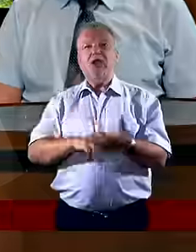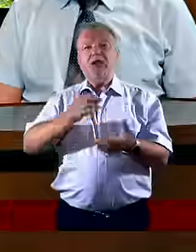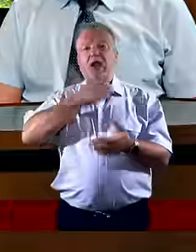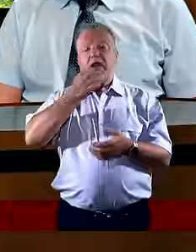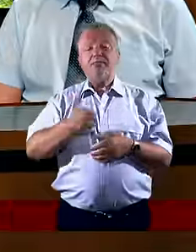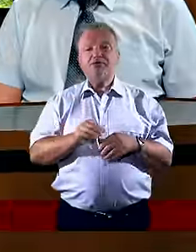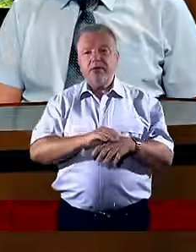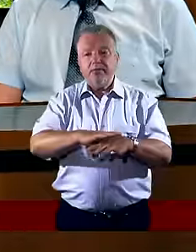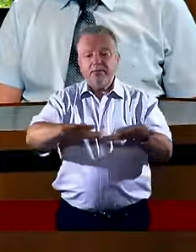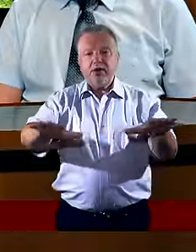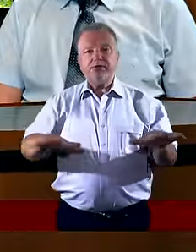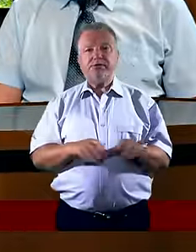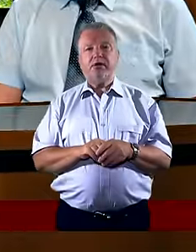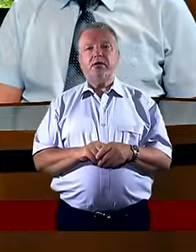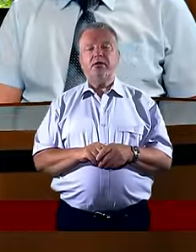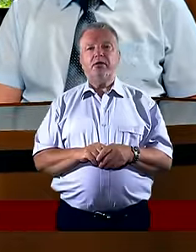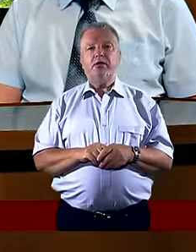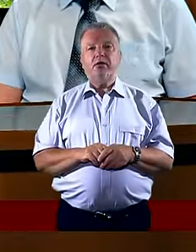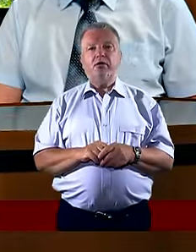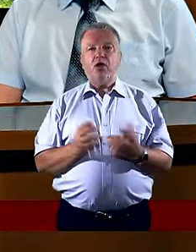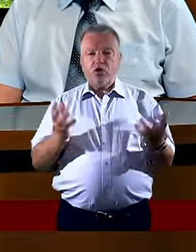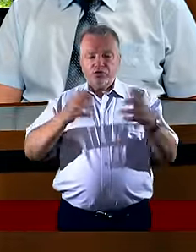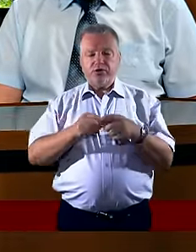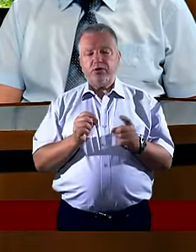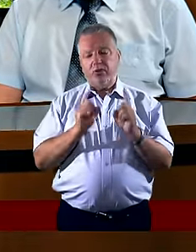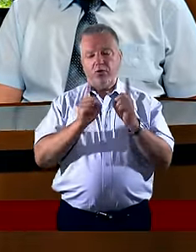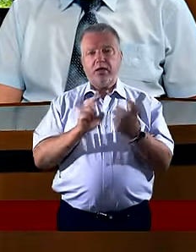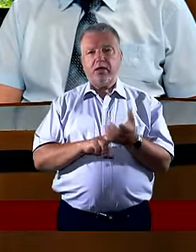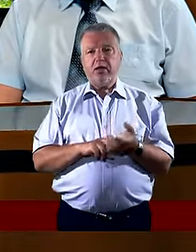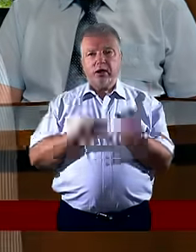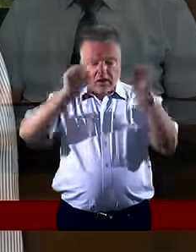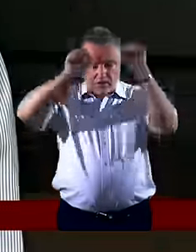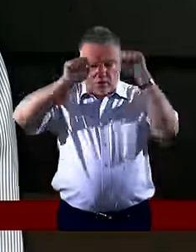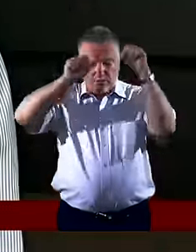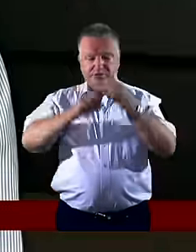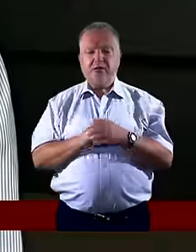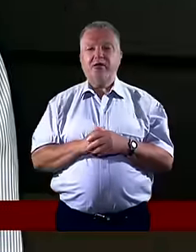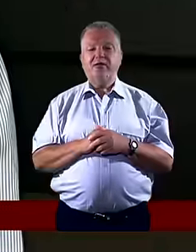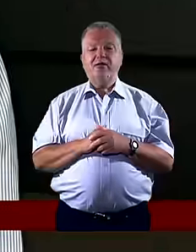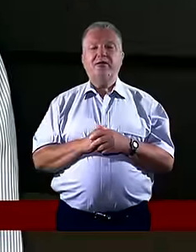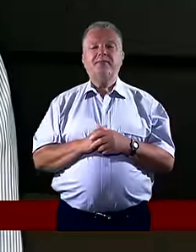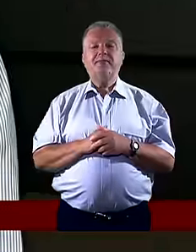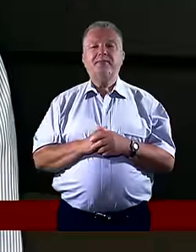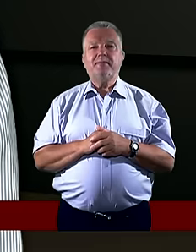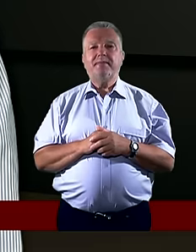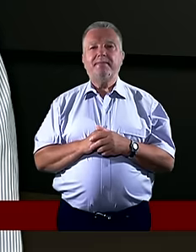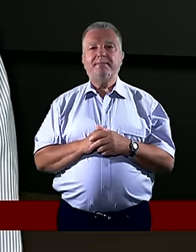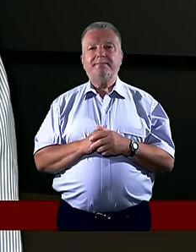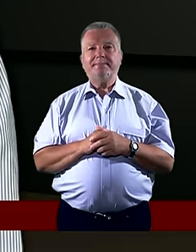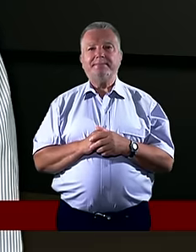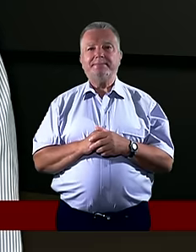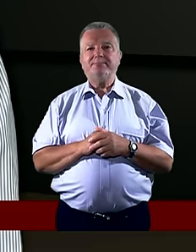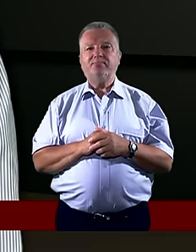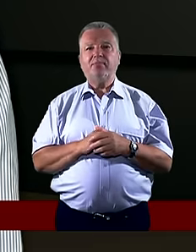To jest jedno. Koncentrujemy uwagę na owcach. Ale wydaje mi się, że może dobrze poszukać też